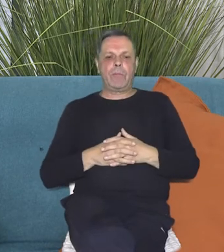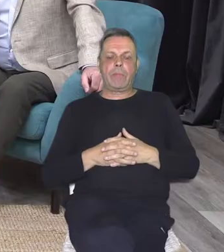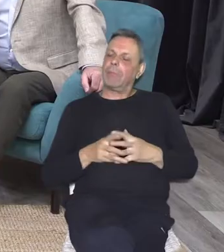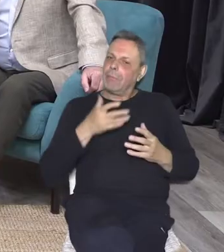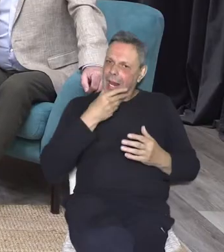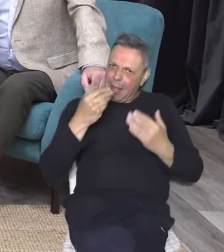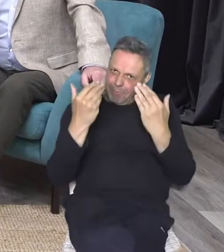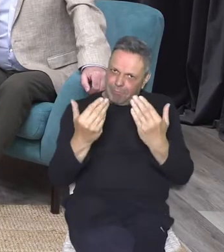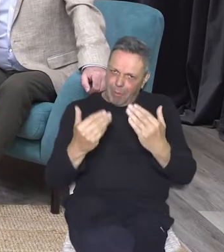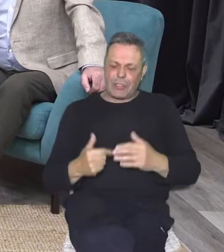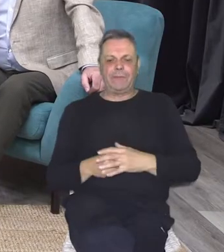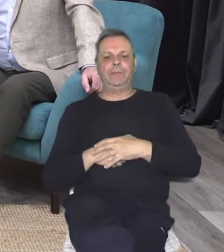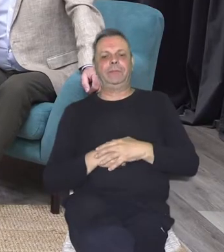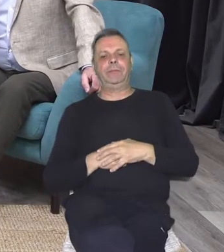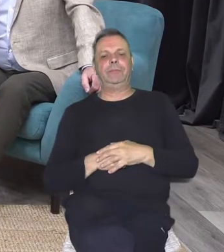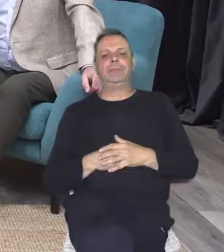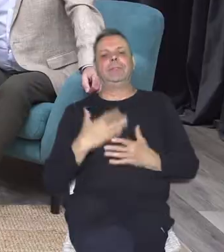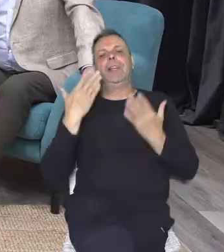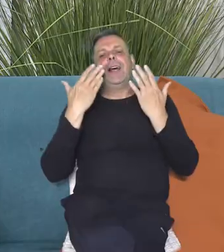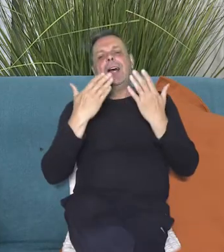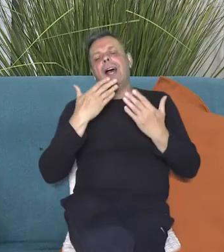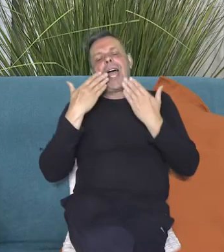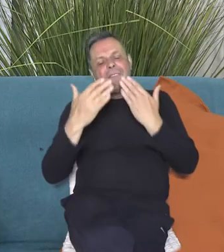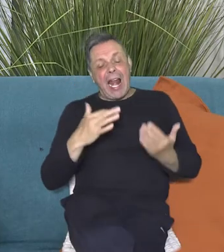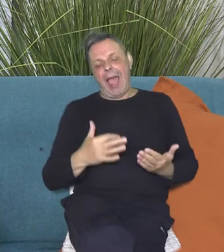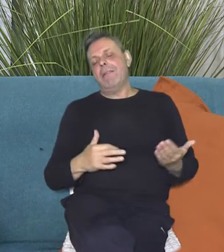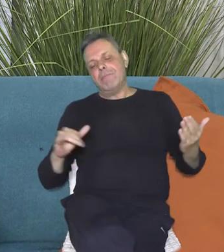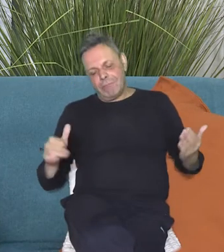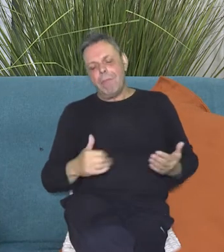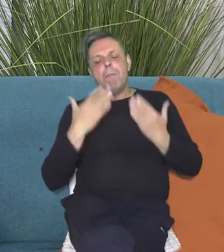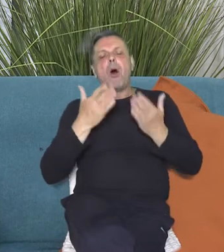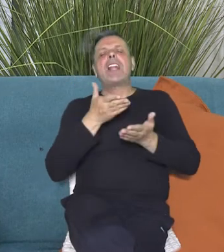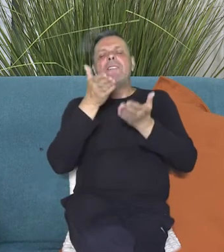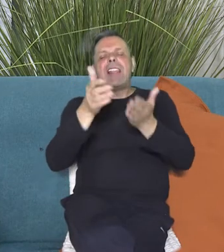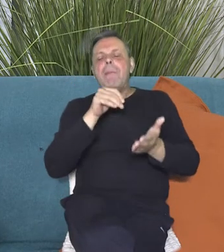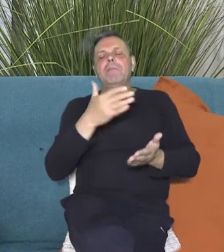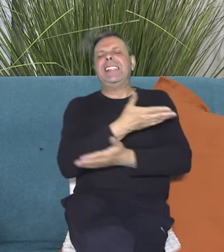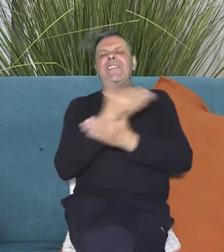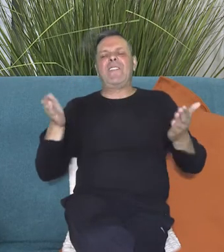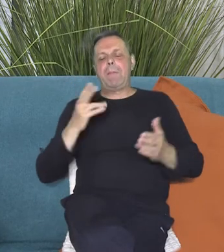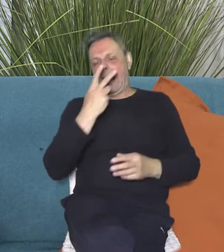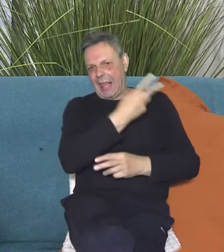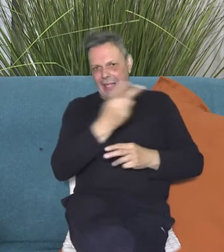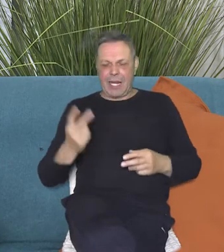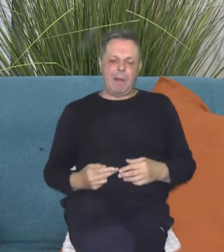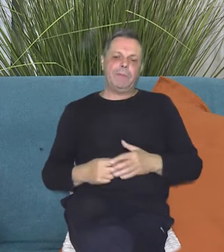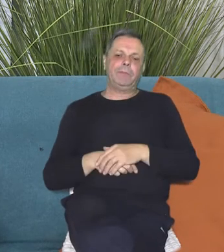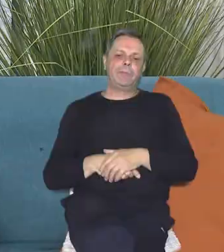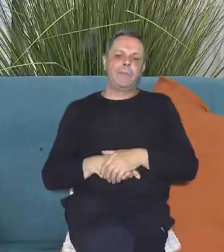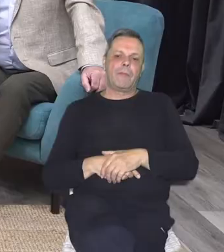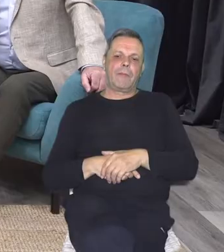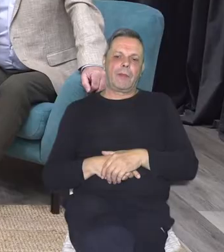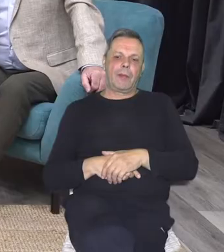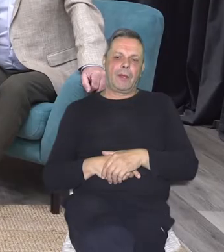Hercegovini. Pa pozdravljam pravog prijatelja. Dobro mi došao. Hvala, bolje te našao i pozdrav tebi i svim gledateljima. Hvala te lijepa u njihovo